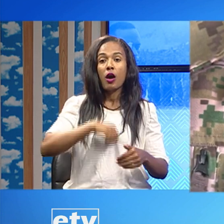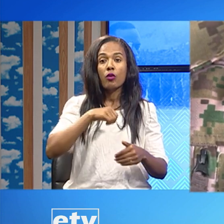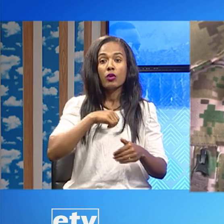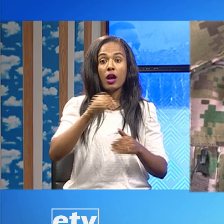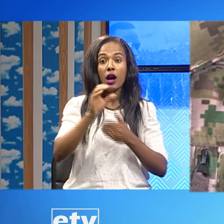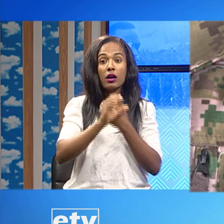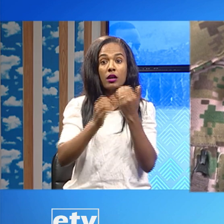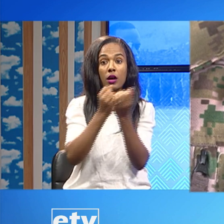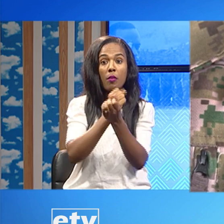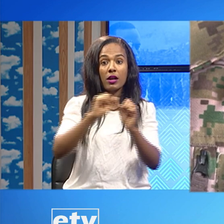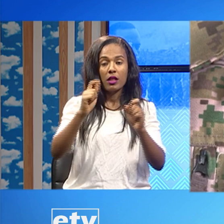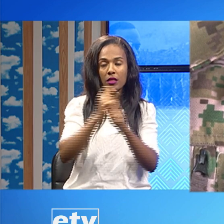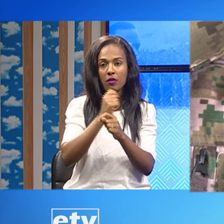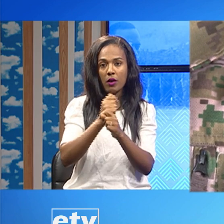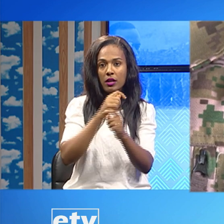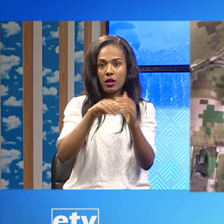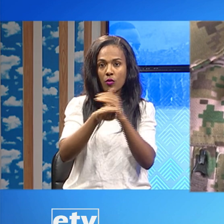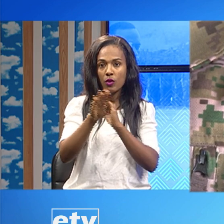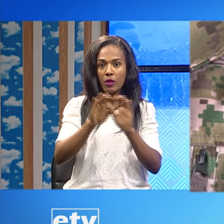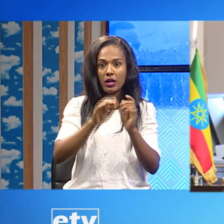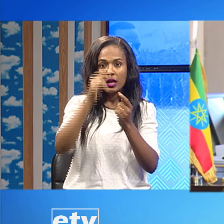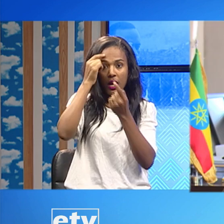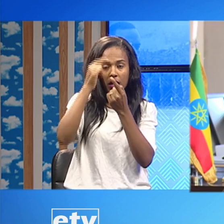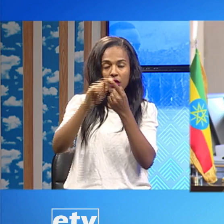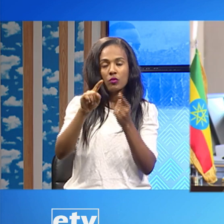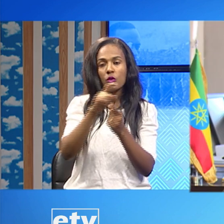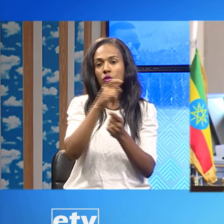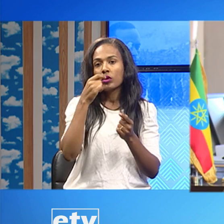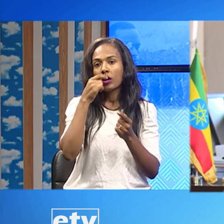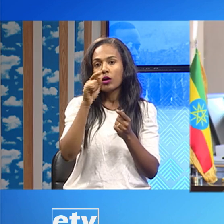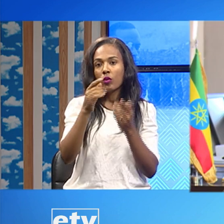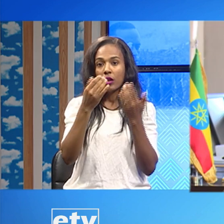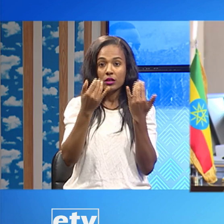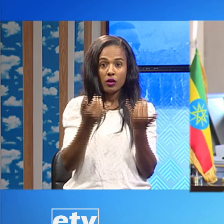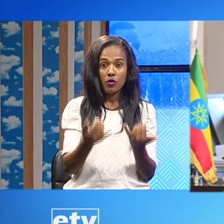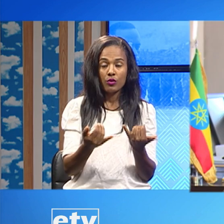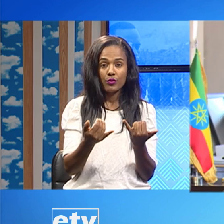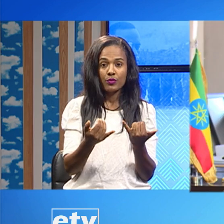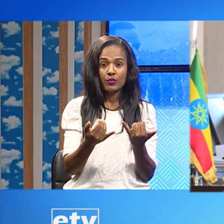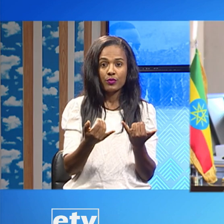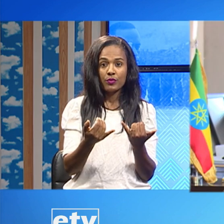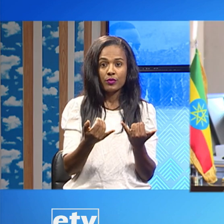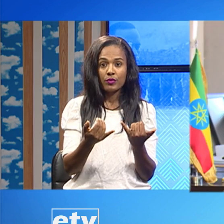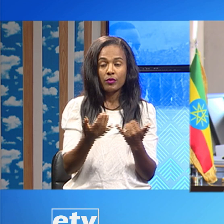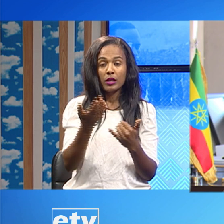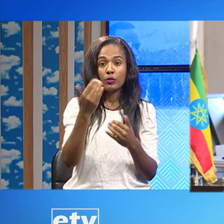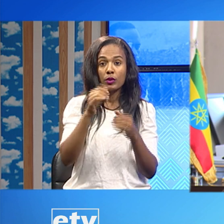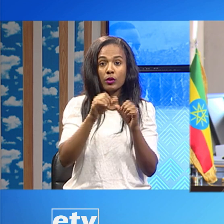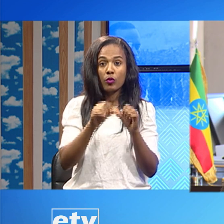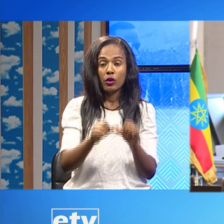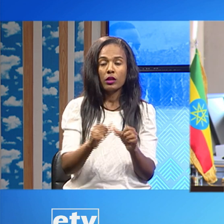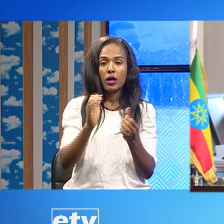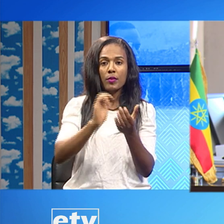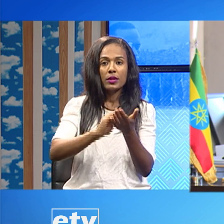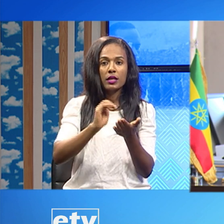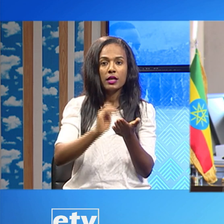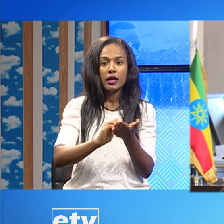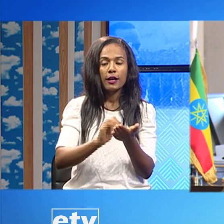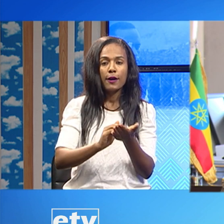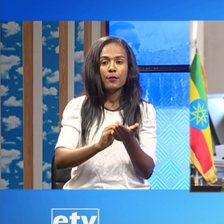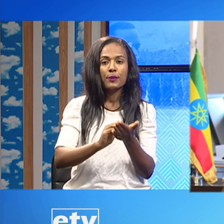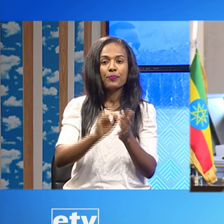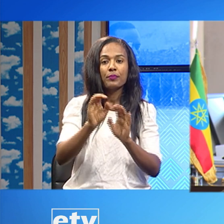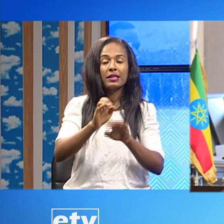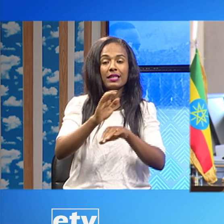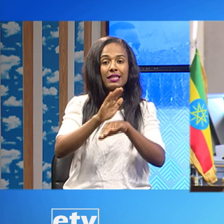የማዳን ተግባር እንዲቀላቀሉ ለማድረግ ያለመ መሆኑን ገልጸዋል። እስካሁንም በነበረን ቆይታ በተደጋጋሚ በክልሉ መንግስት በተደረገ